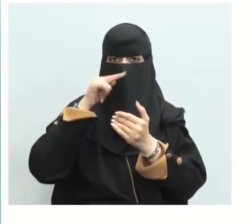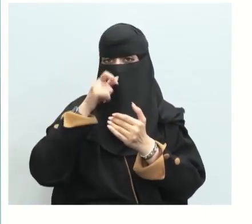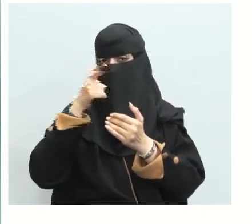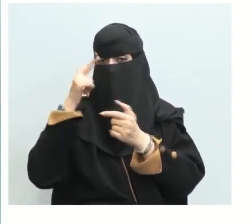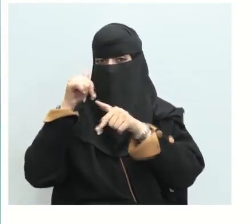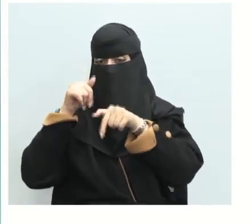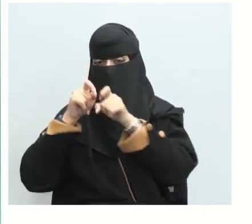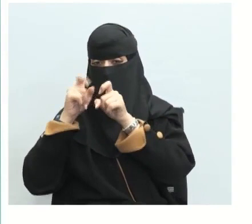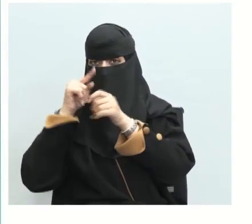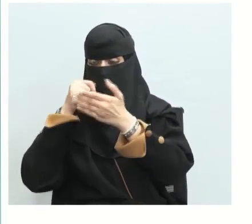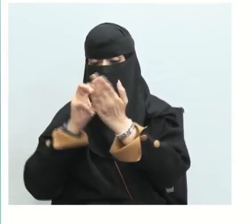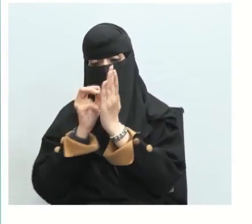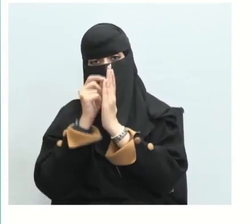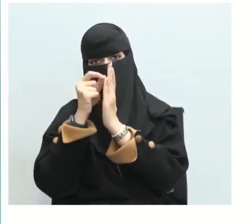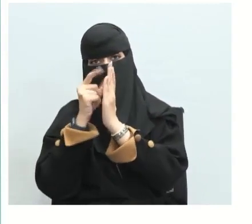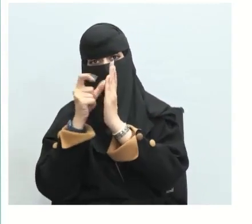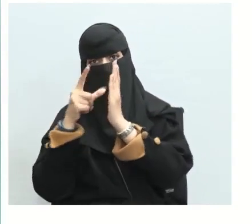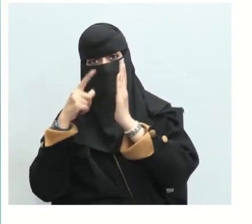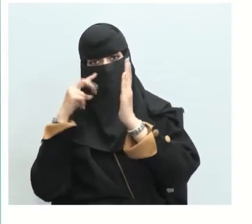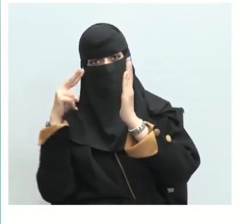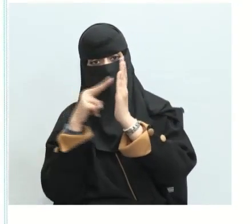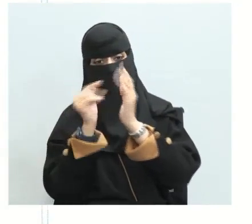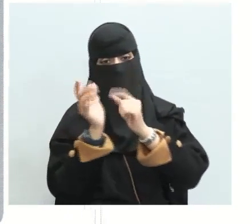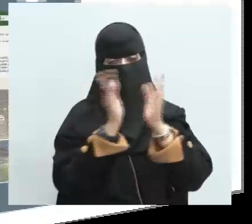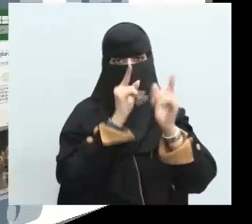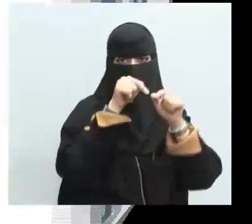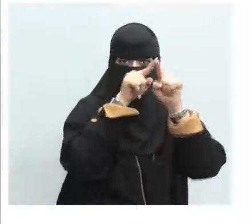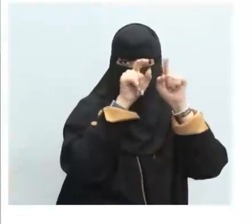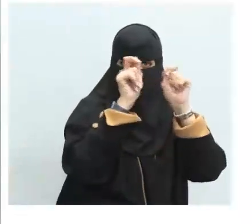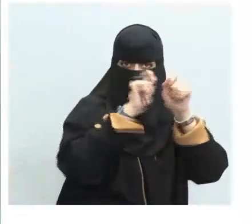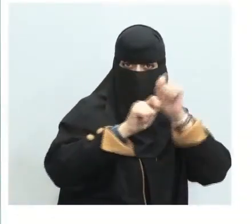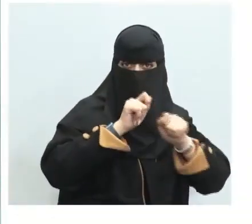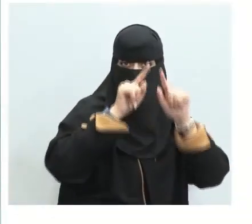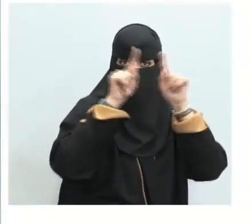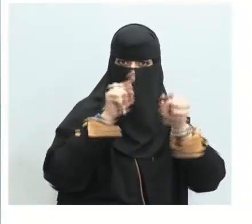وهنا باستخدام إطار العرض ميتا.